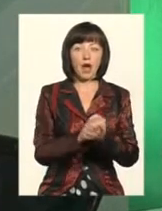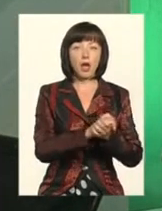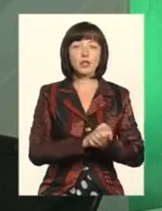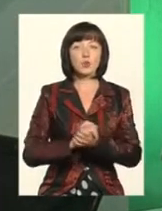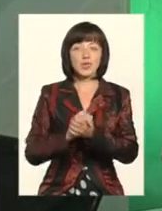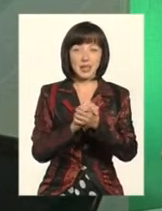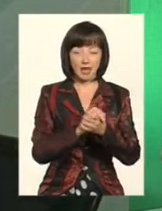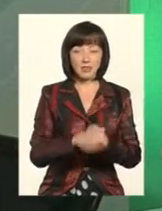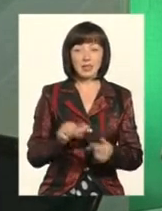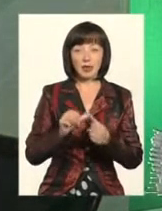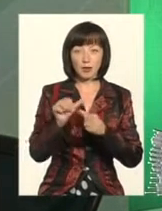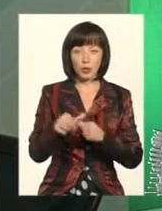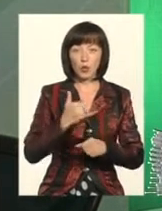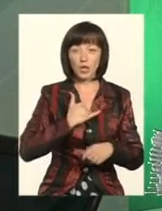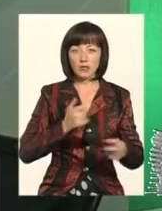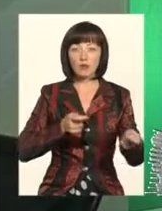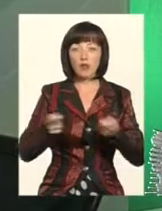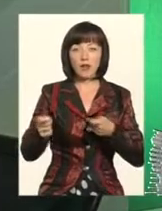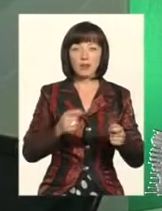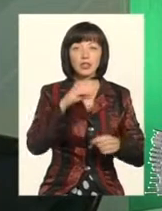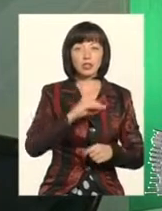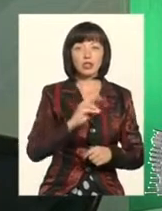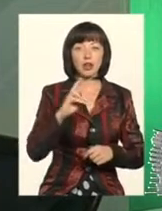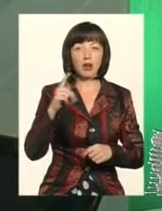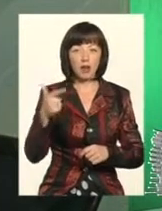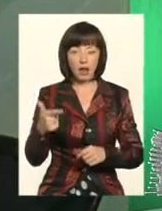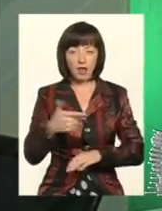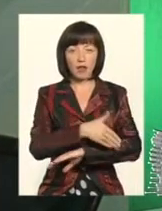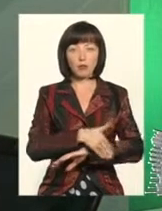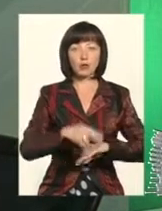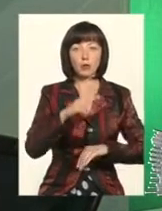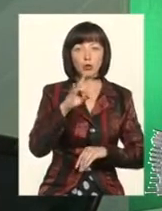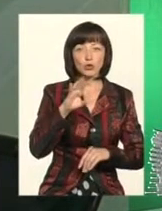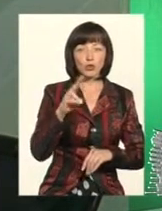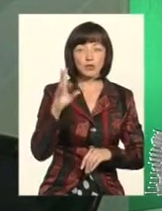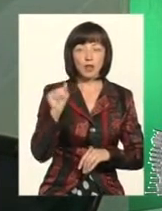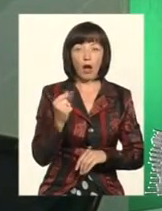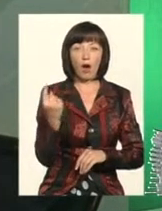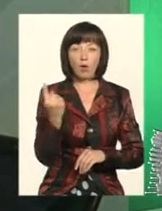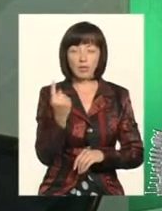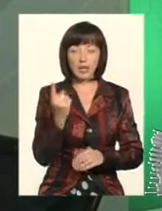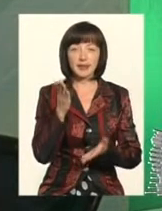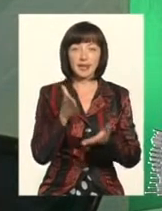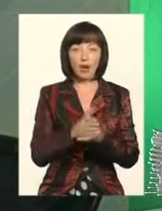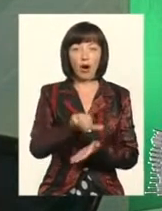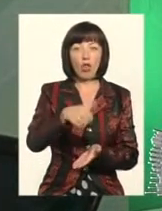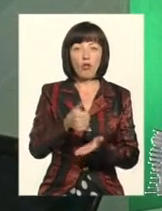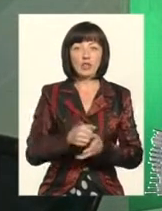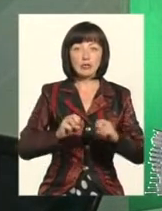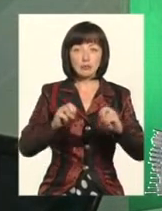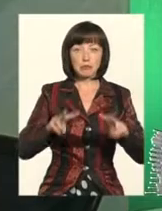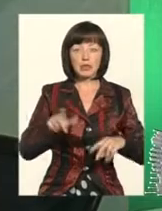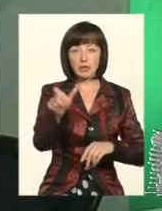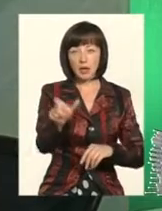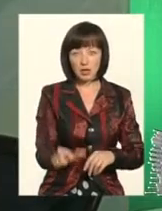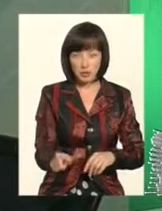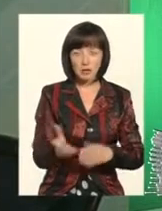асоціації. Крім того, у нас в управлінні житлово-комунального господарства на Проскурівській 1 є головний спеціаліст,